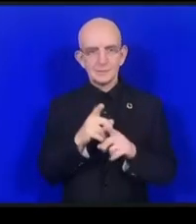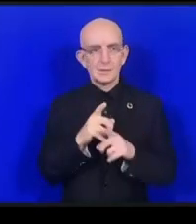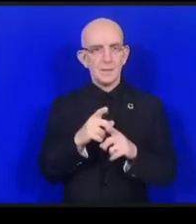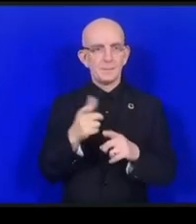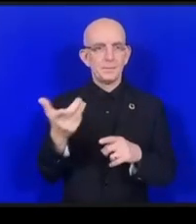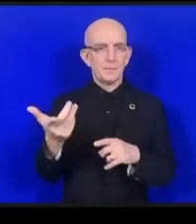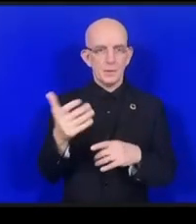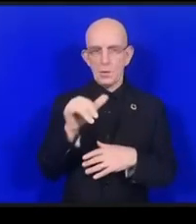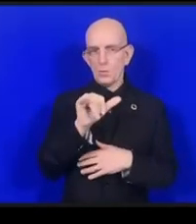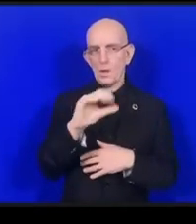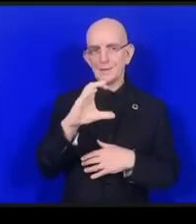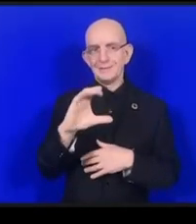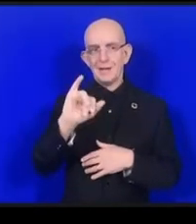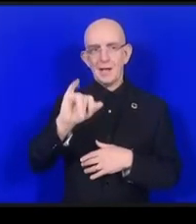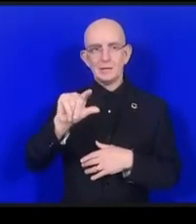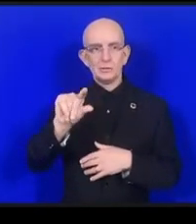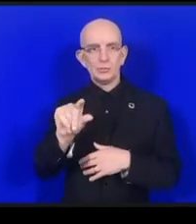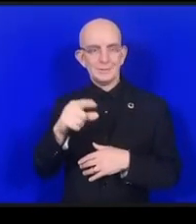призываем